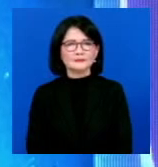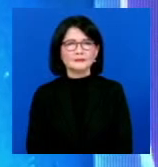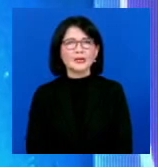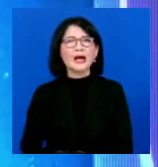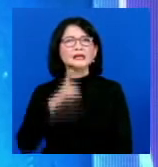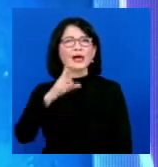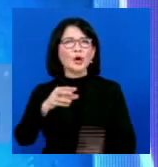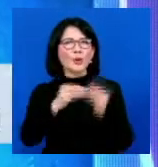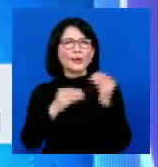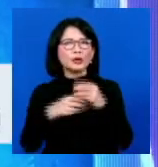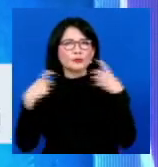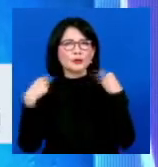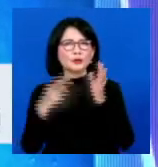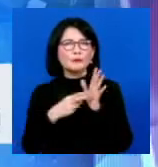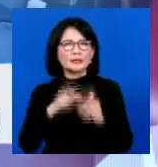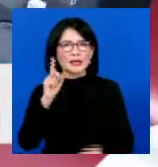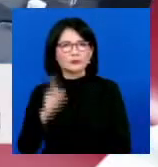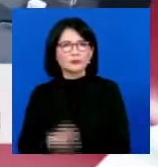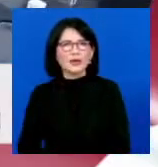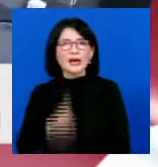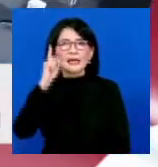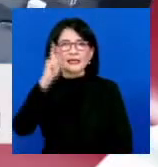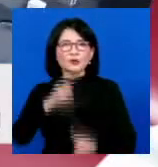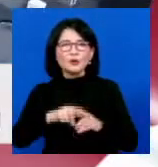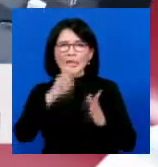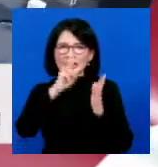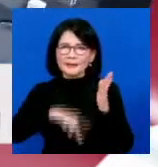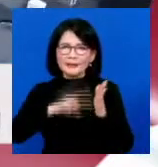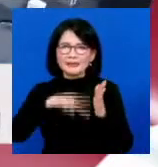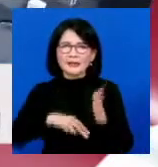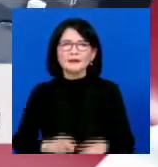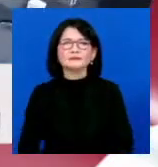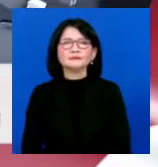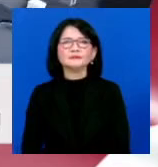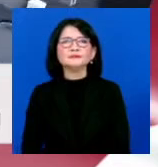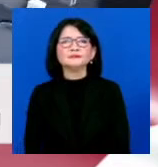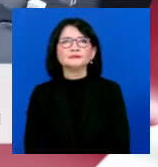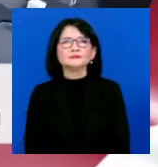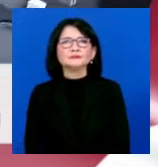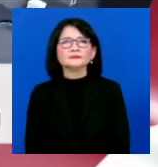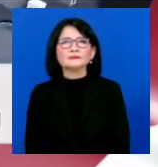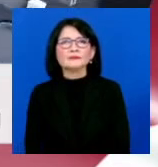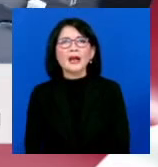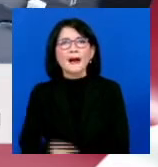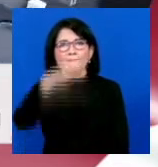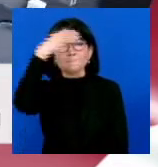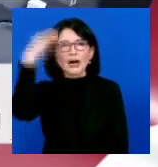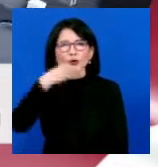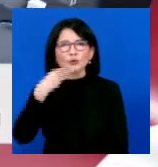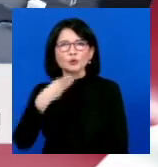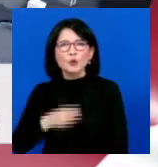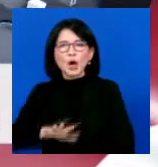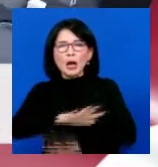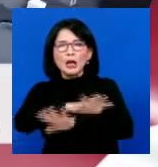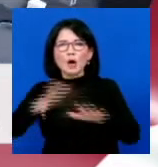wakil gubernur nomor 1 hanya satu kali jadi Bohon disibak dengan baik Bapak provinsi baluku memiliki luas